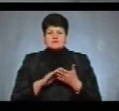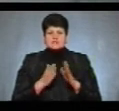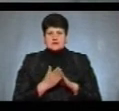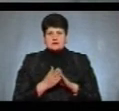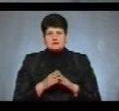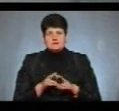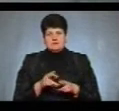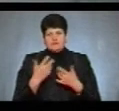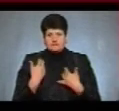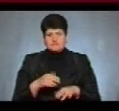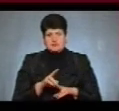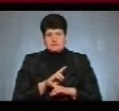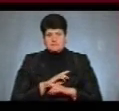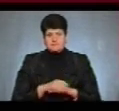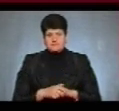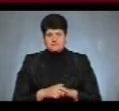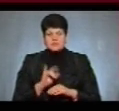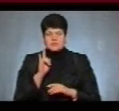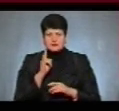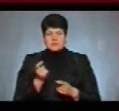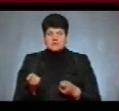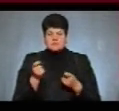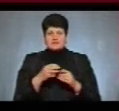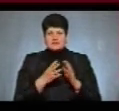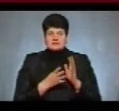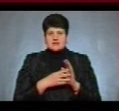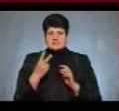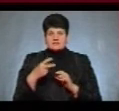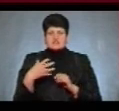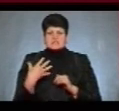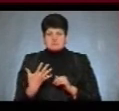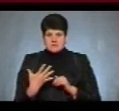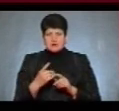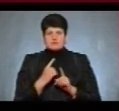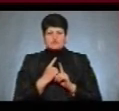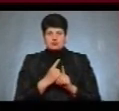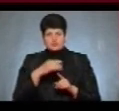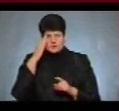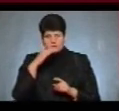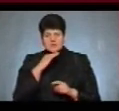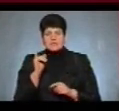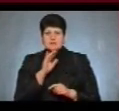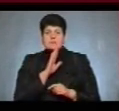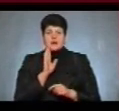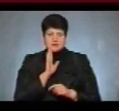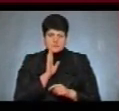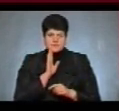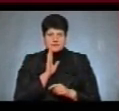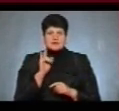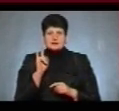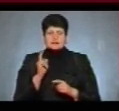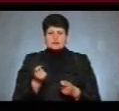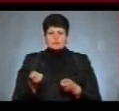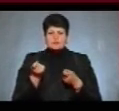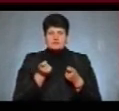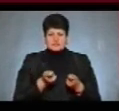смерті. Дитина доставлена в 19:25 в супроводі батька і матері. Дитина доставлена в